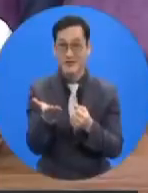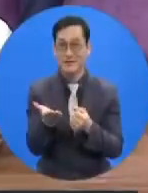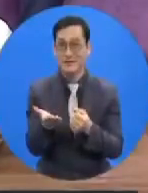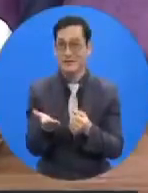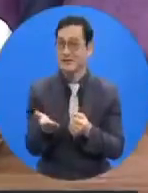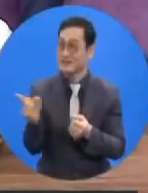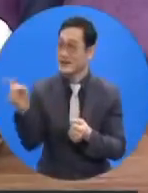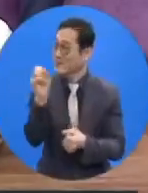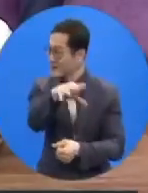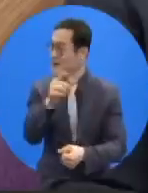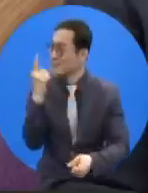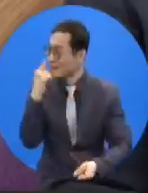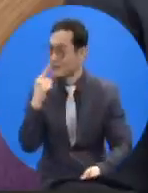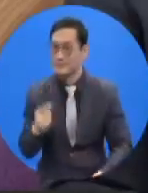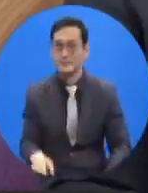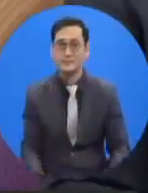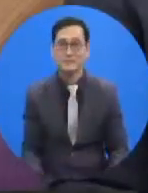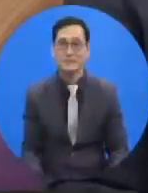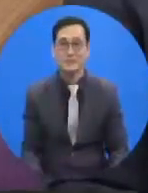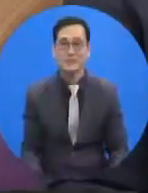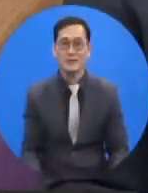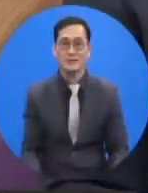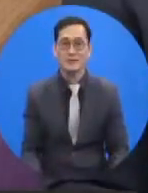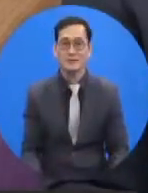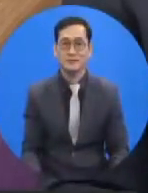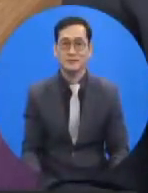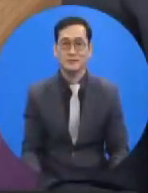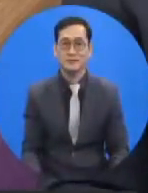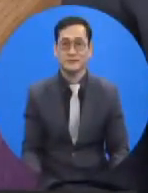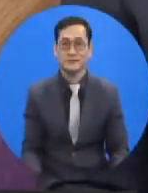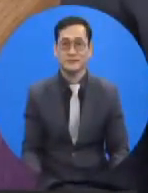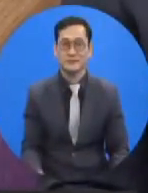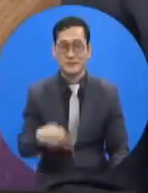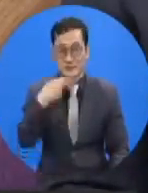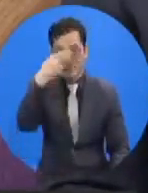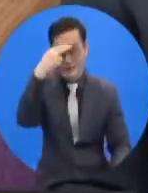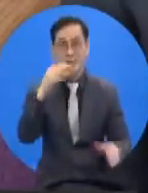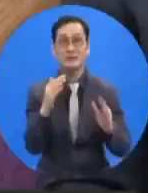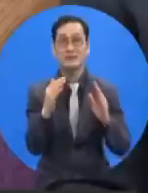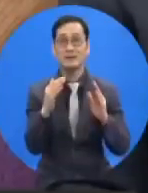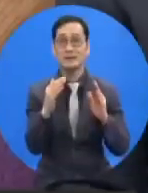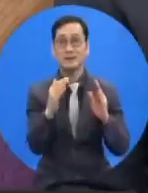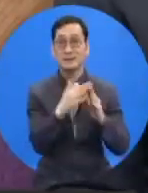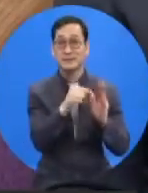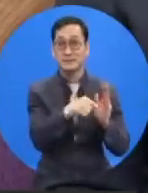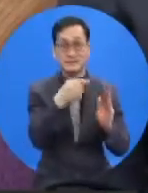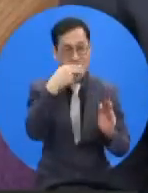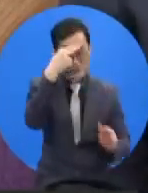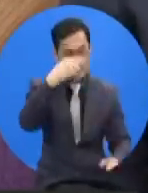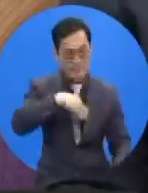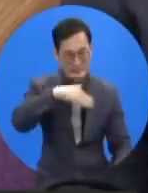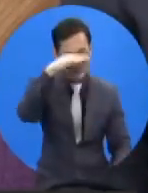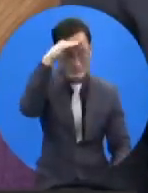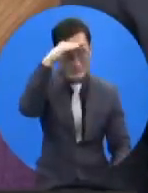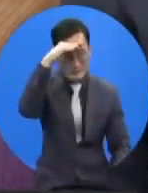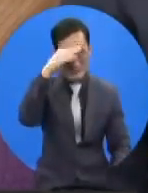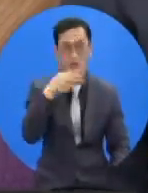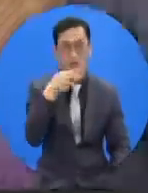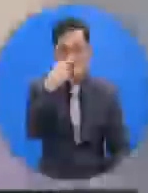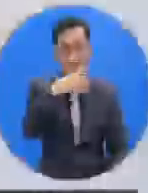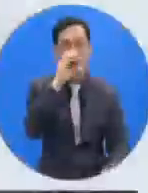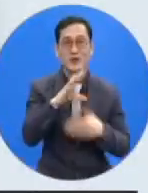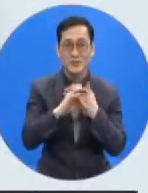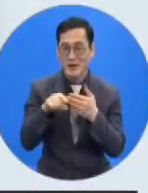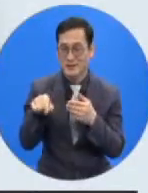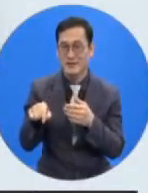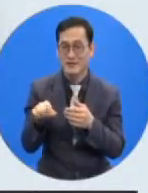해주세요. 뭐, 그 행간에서는 이 알콜, 특히 이런 룸살롱에서 드시는 술들이 알콜 도수가 높기 때문에 알콜을 먹으면은 뭐 죽일 수